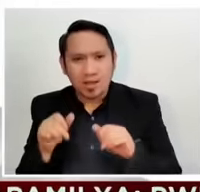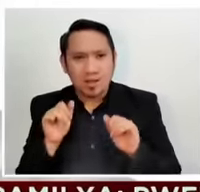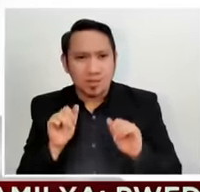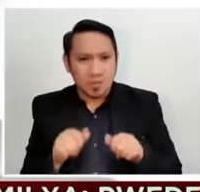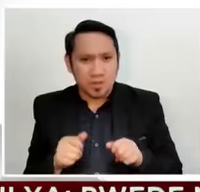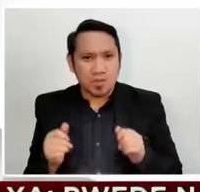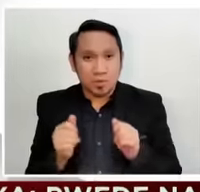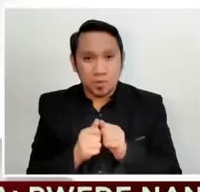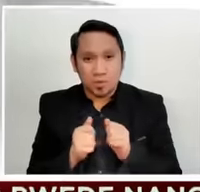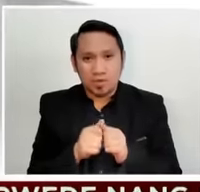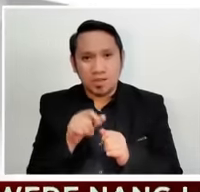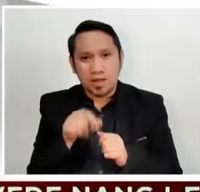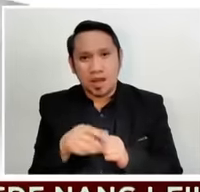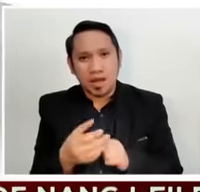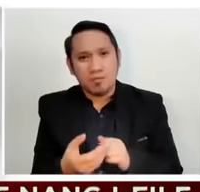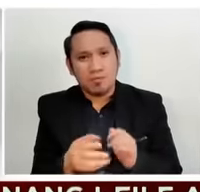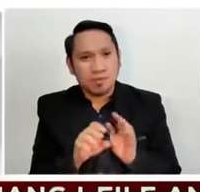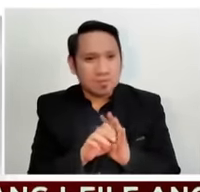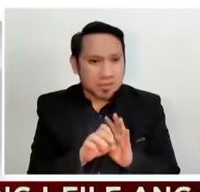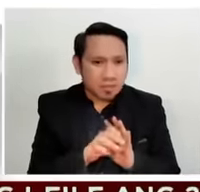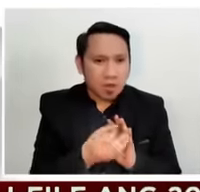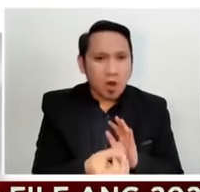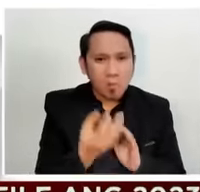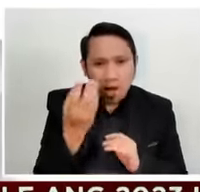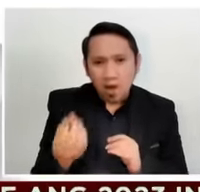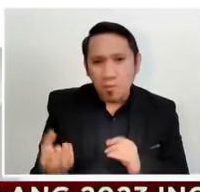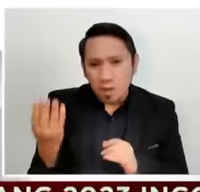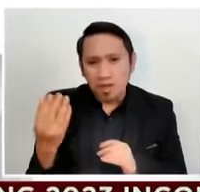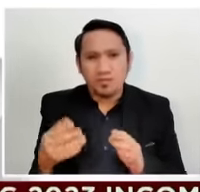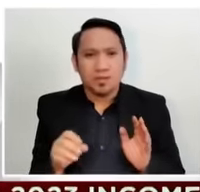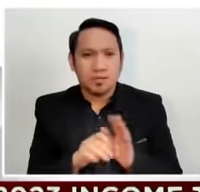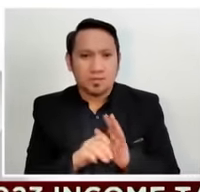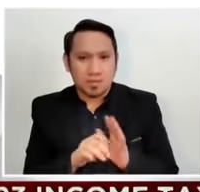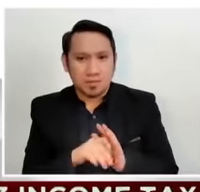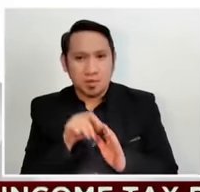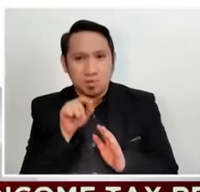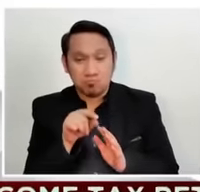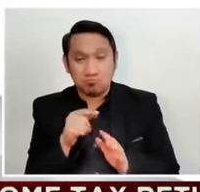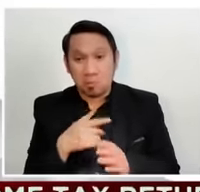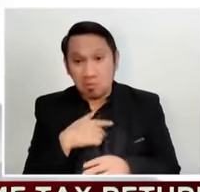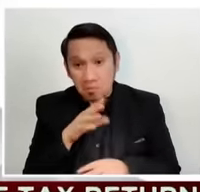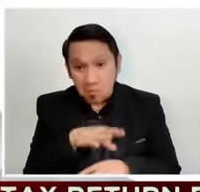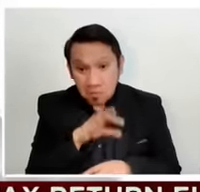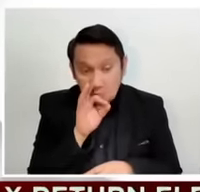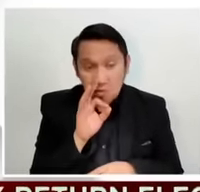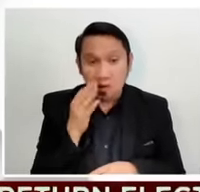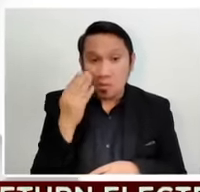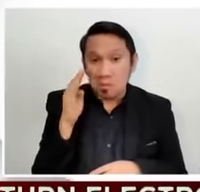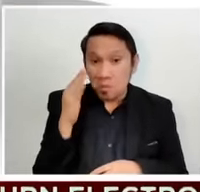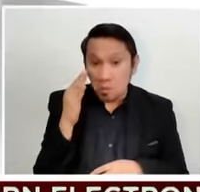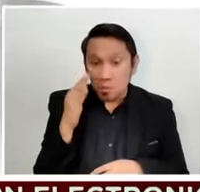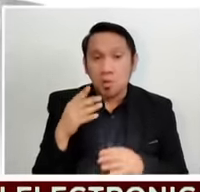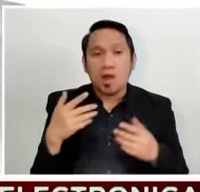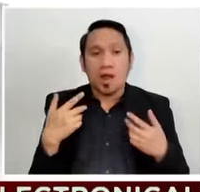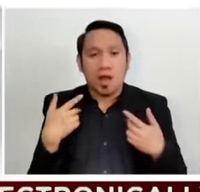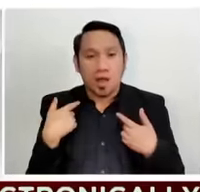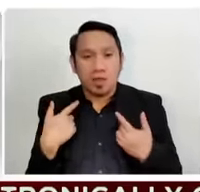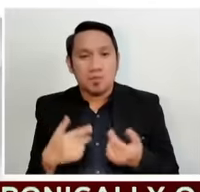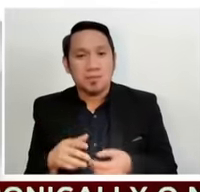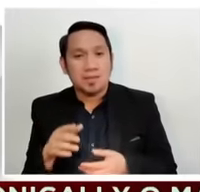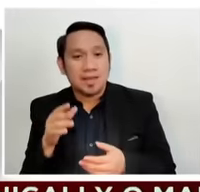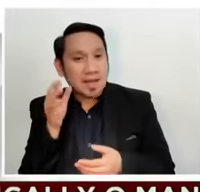na presyo ang mga kulay ng Easter egg. Halimbawa, ang makakahanap ng asul na itlog may premium